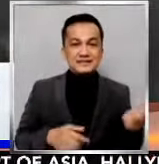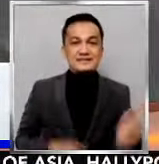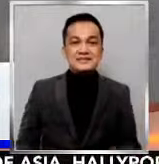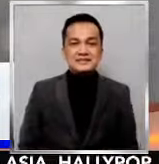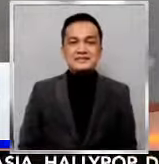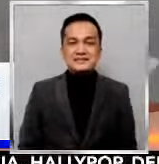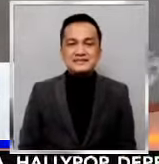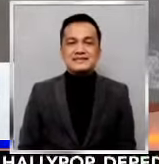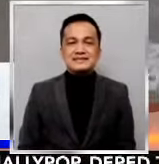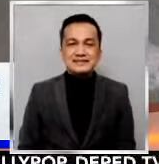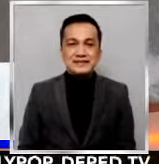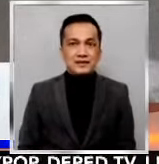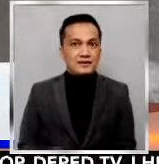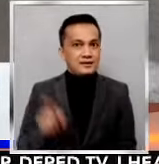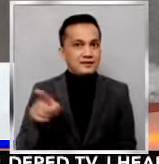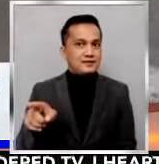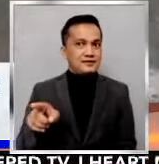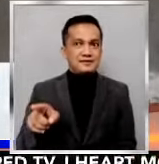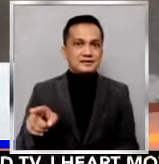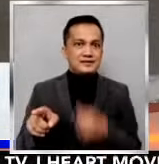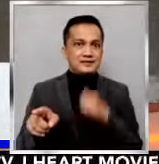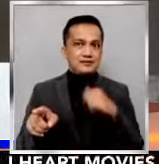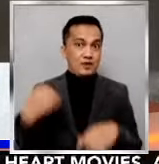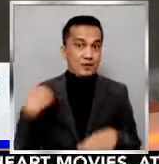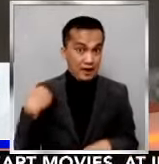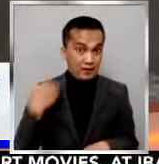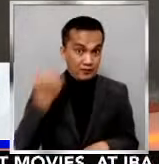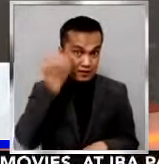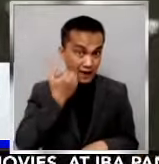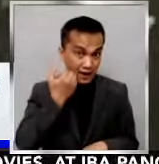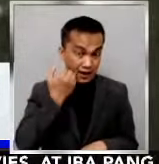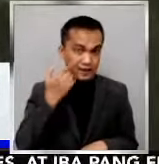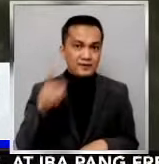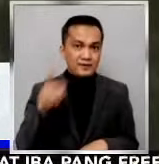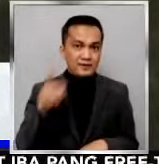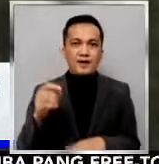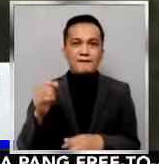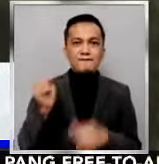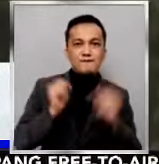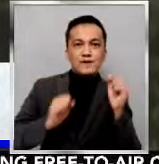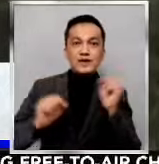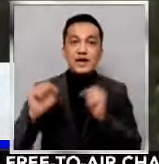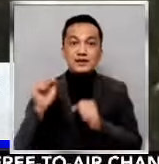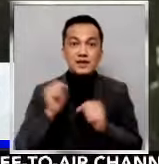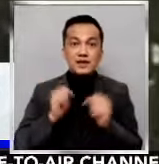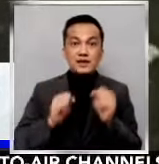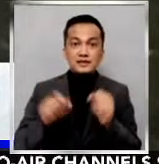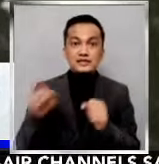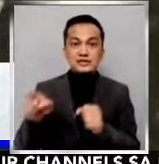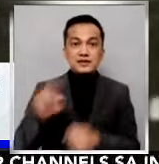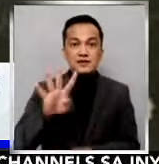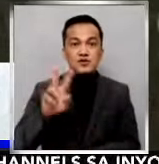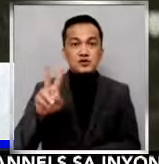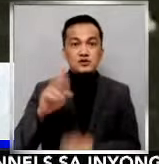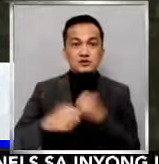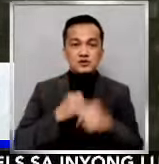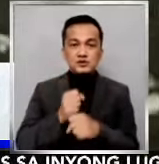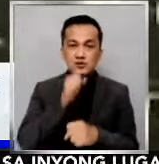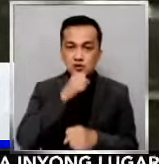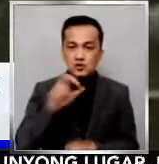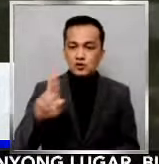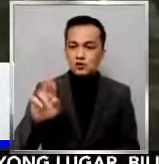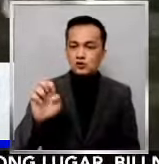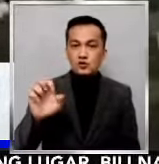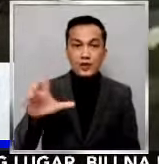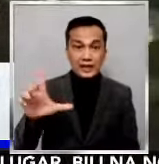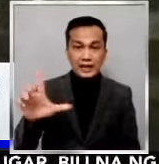And if that's not enough, kumikending pa. Siya ang 42 anyos na si Ruel Militante, ang